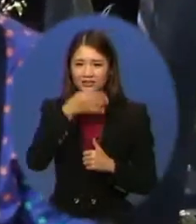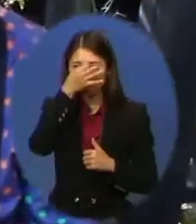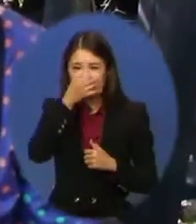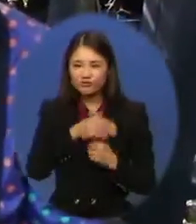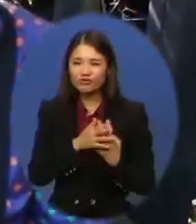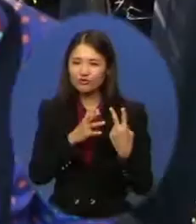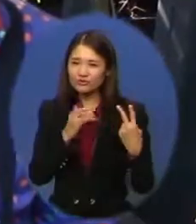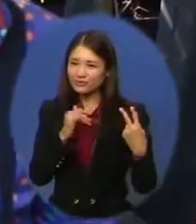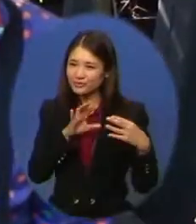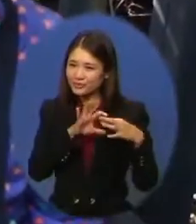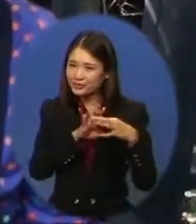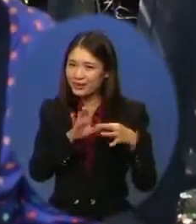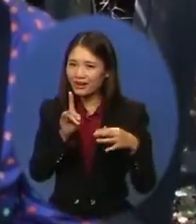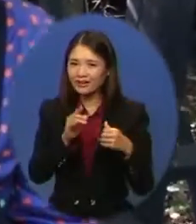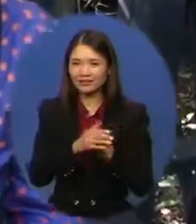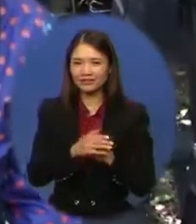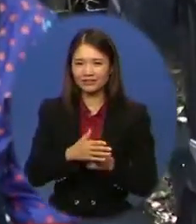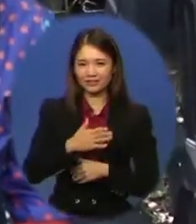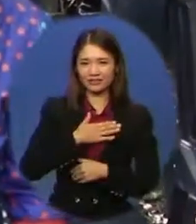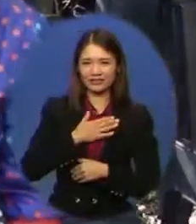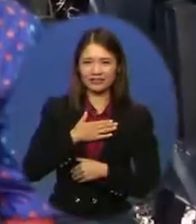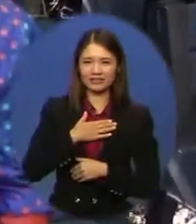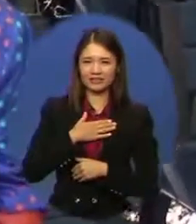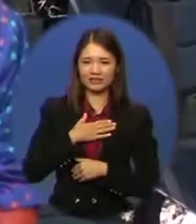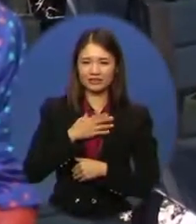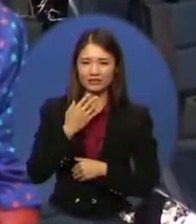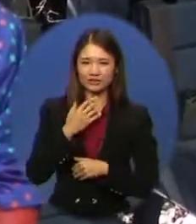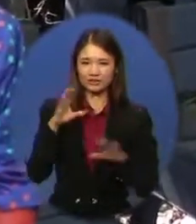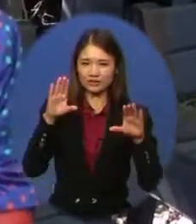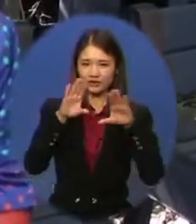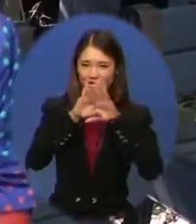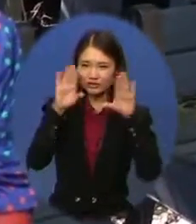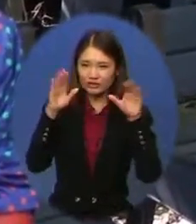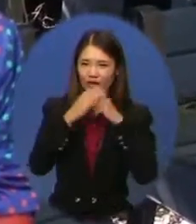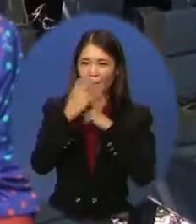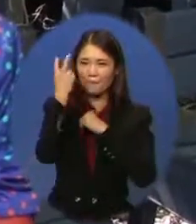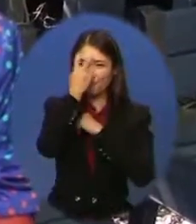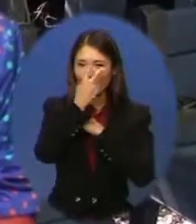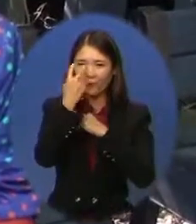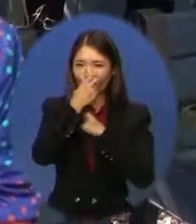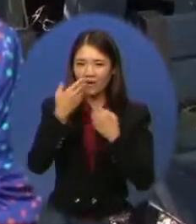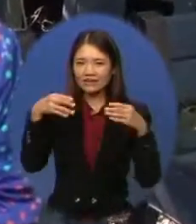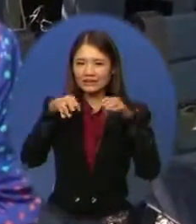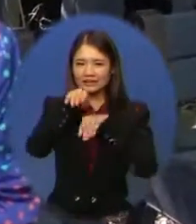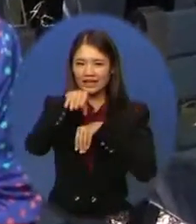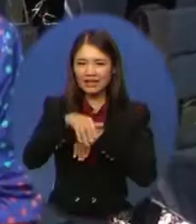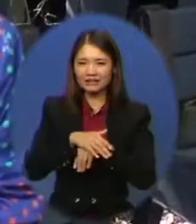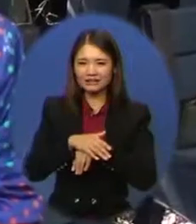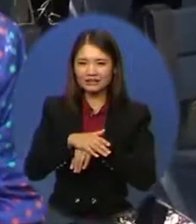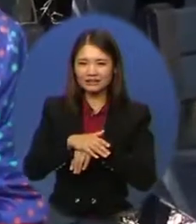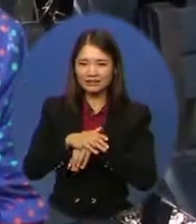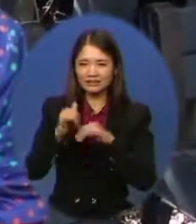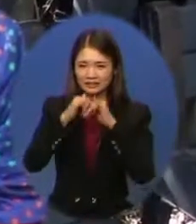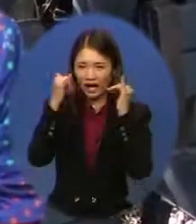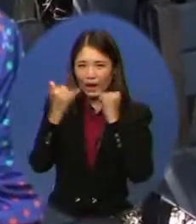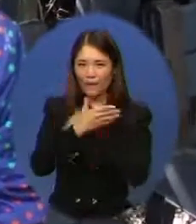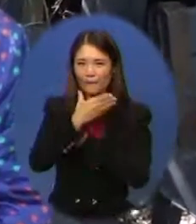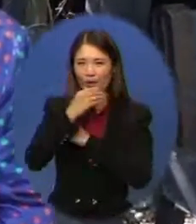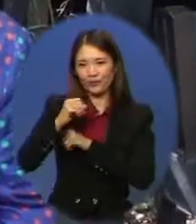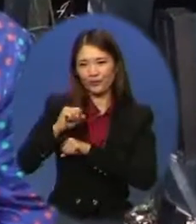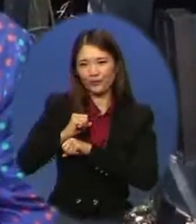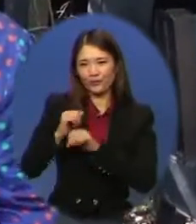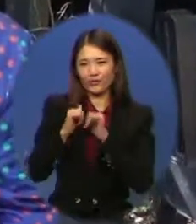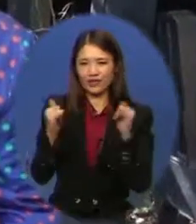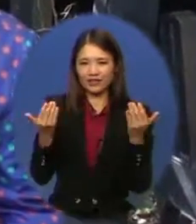실례지만 두 분이서 어떤 관계세요? 저는 그 주간보호시설이라는 곳에 일하는 공익이에요. 아. 사회복무요원이고요. 네, 여기는